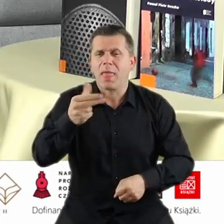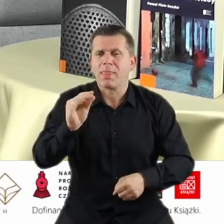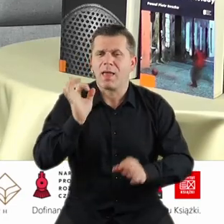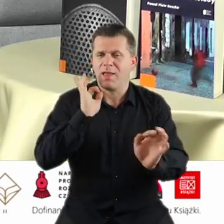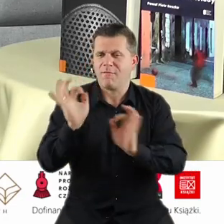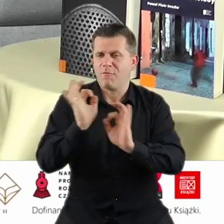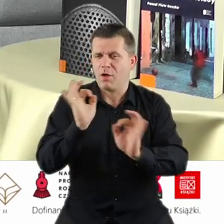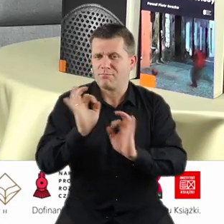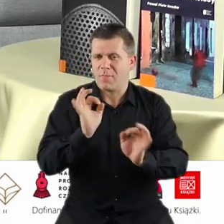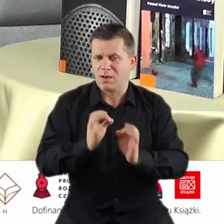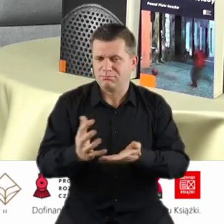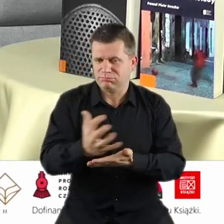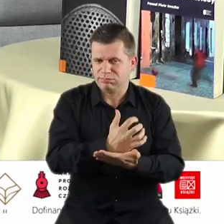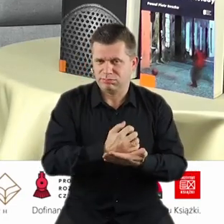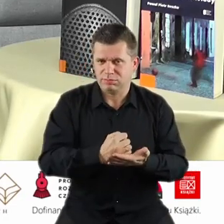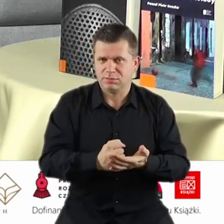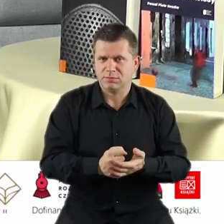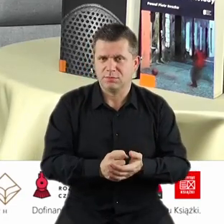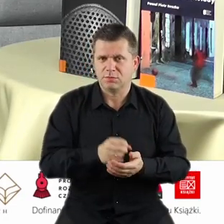więc